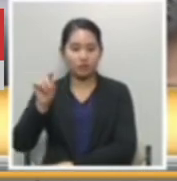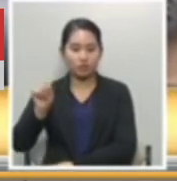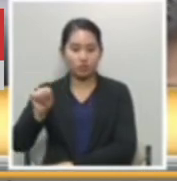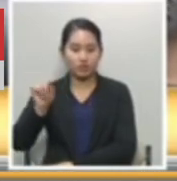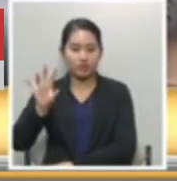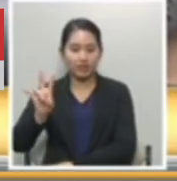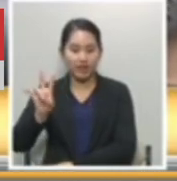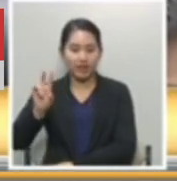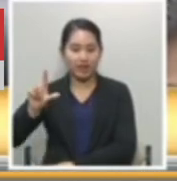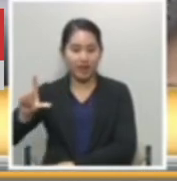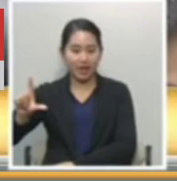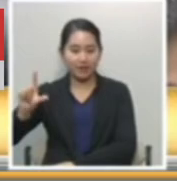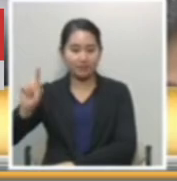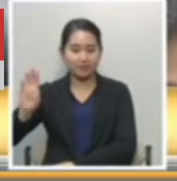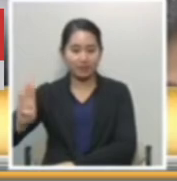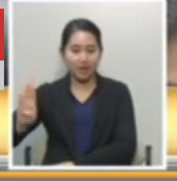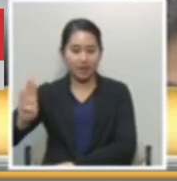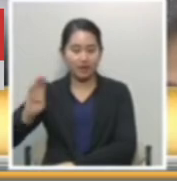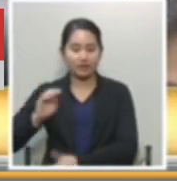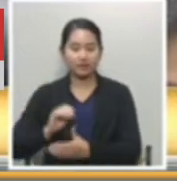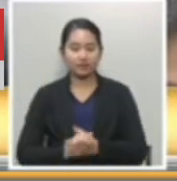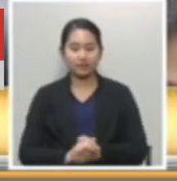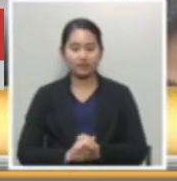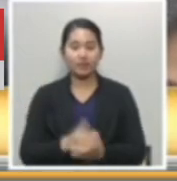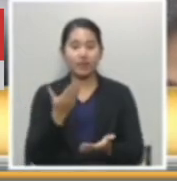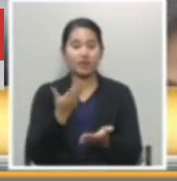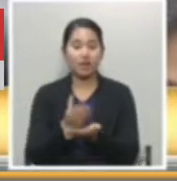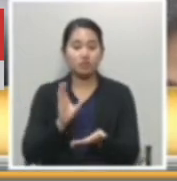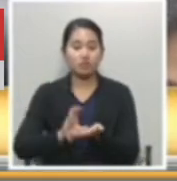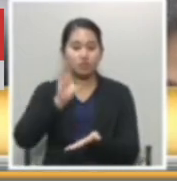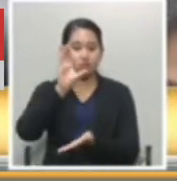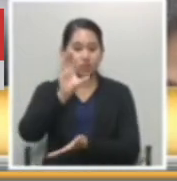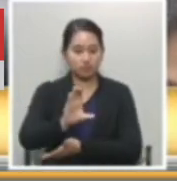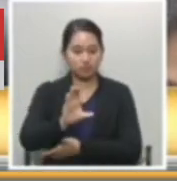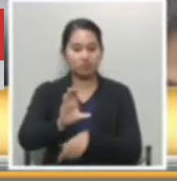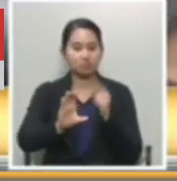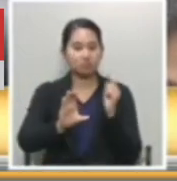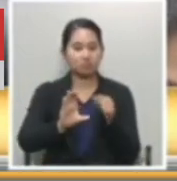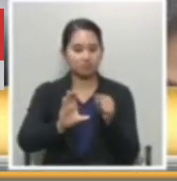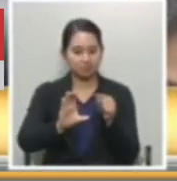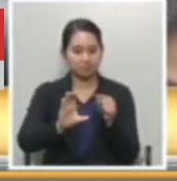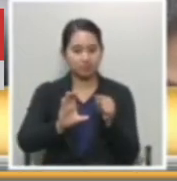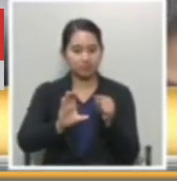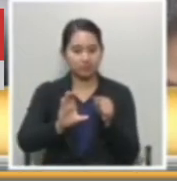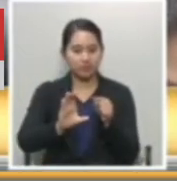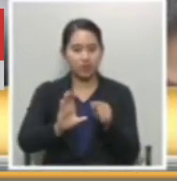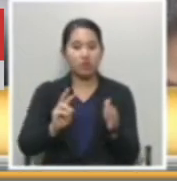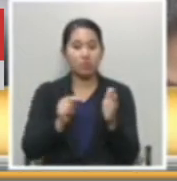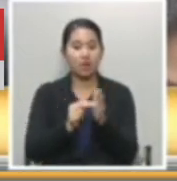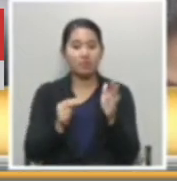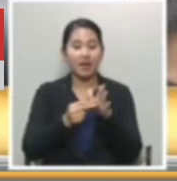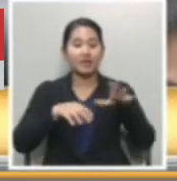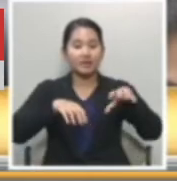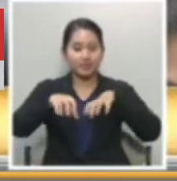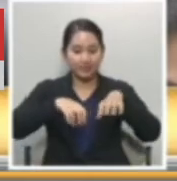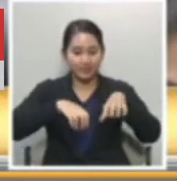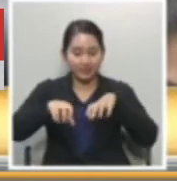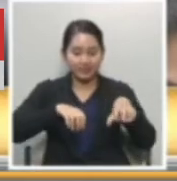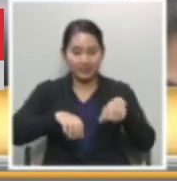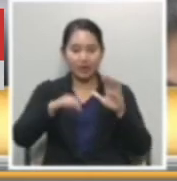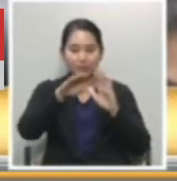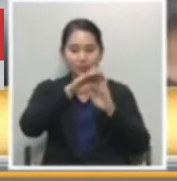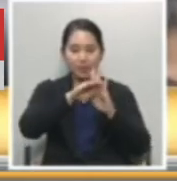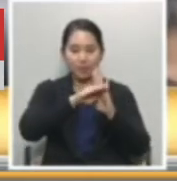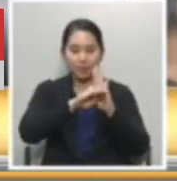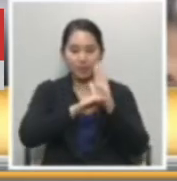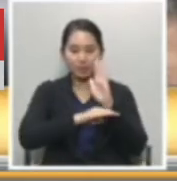655,805.7 ล้านบาทงบลงทุนตัวนี้แหละครับที่ท่านจะต้องจัดลำดับความสำคัญสำหรับ